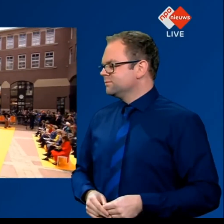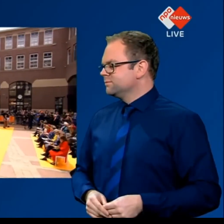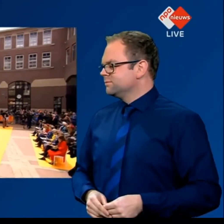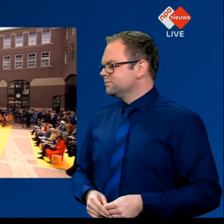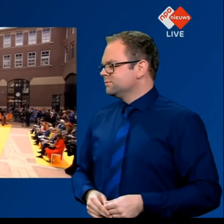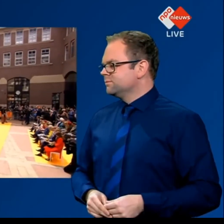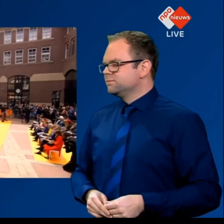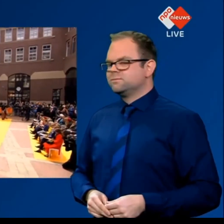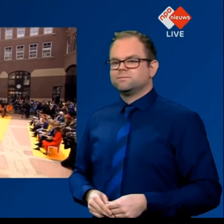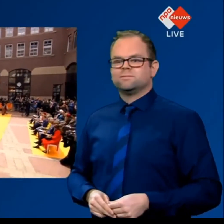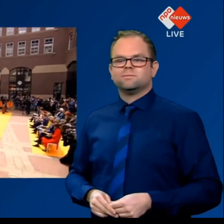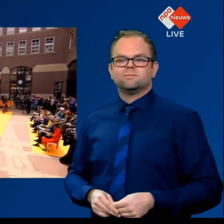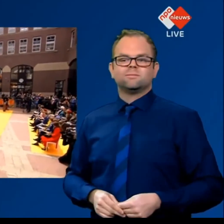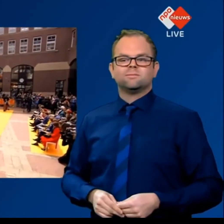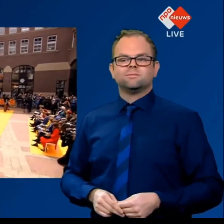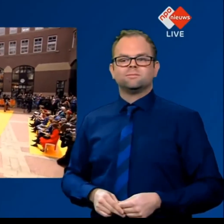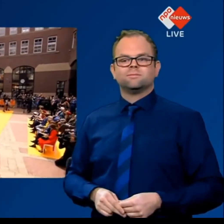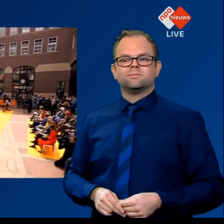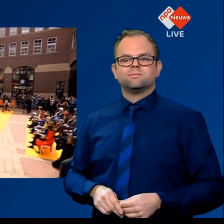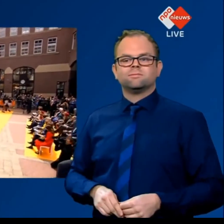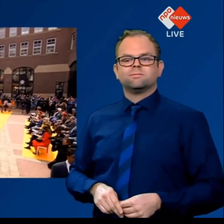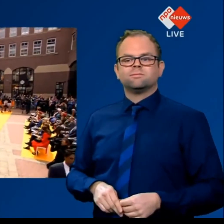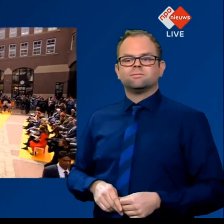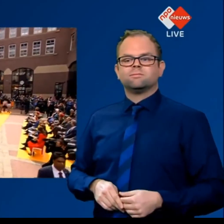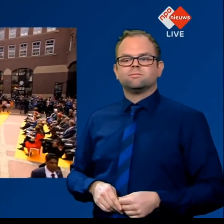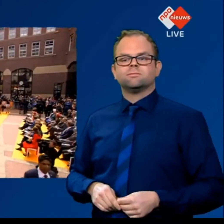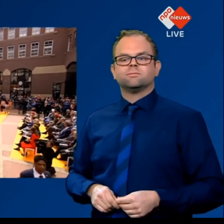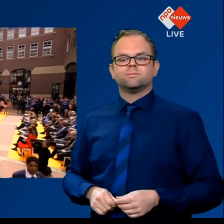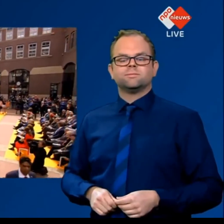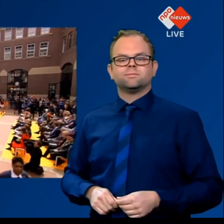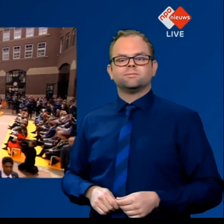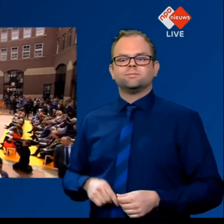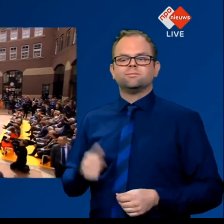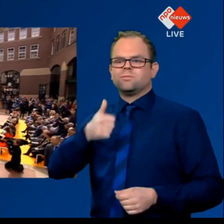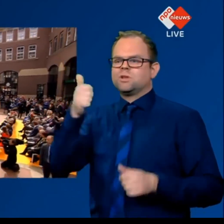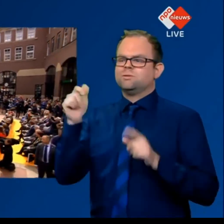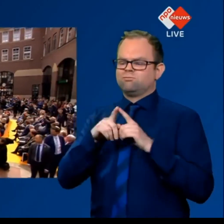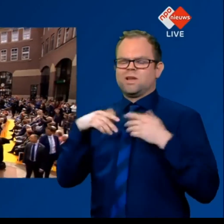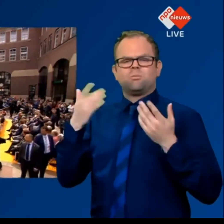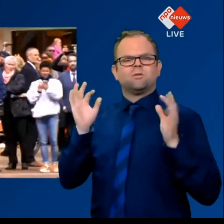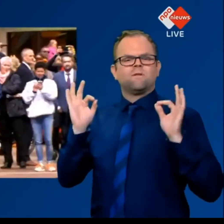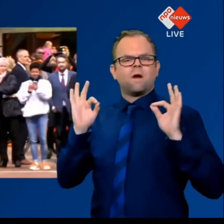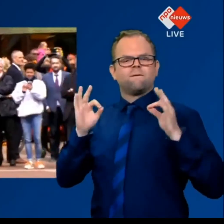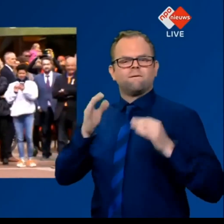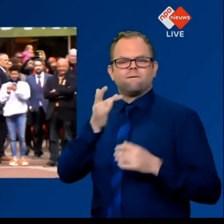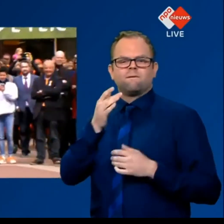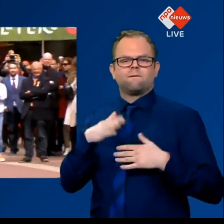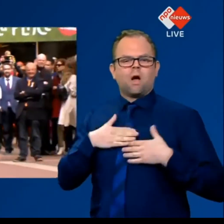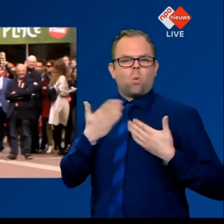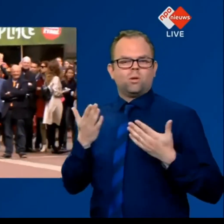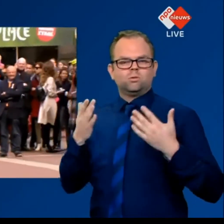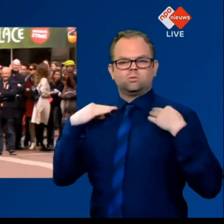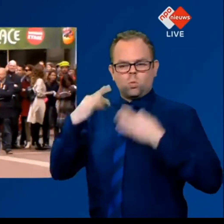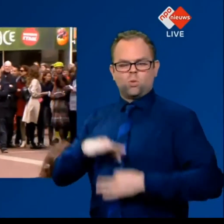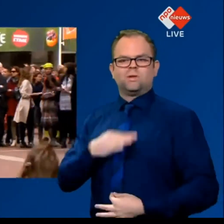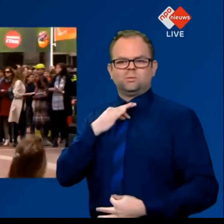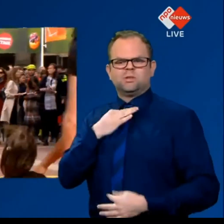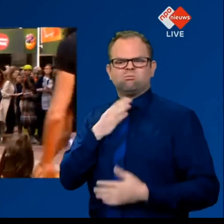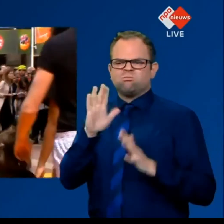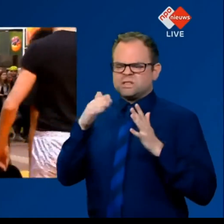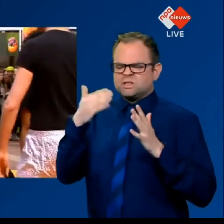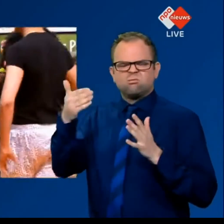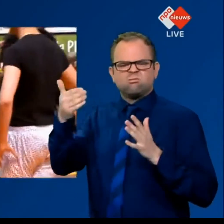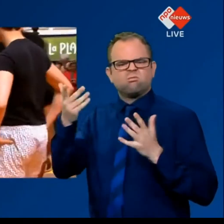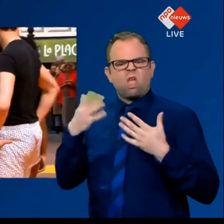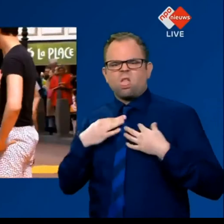Iedereen heeft wel een favoriet overhemd. Dat licht over de datum is of niet meer echt goed past. Goed nieuws,